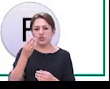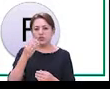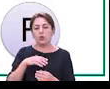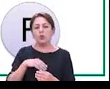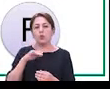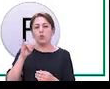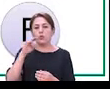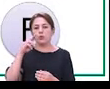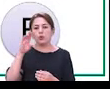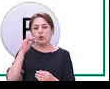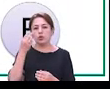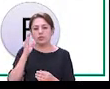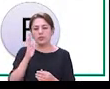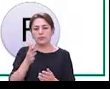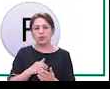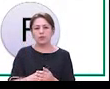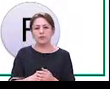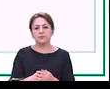undoshlari hisoblanadi.